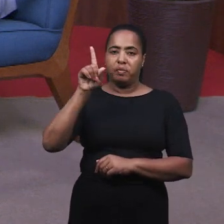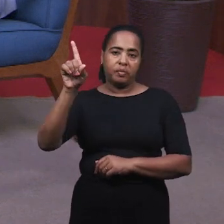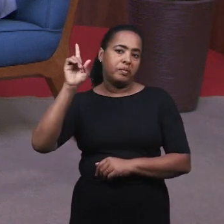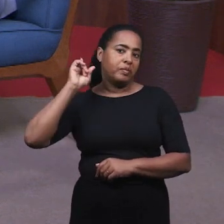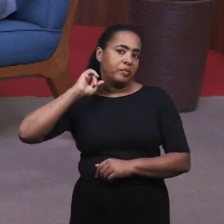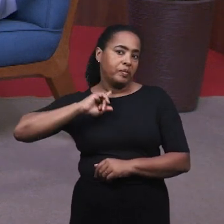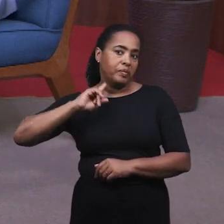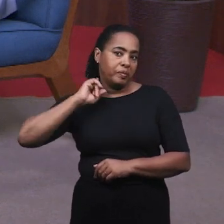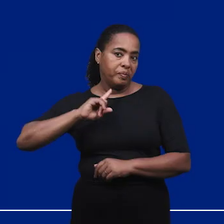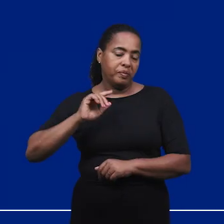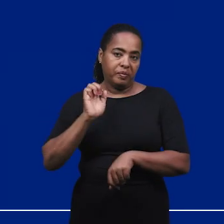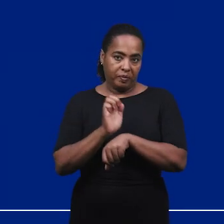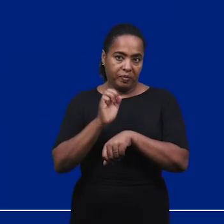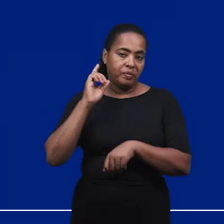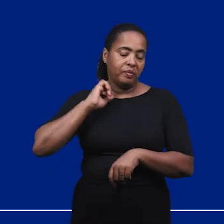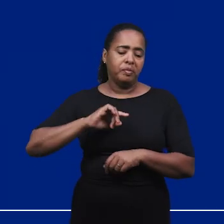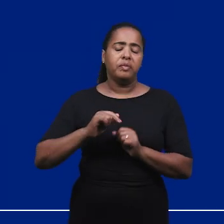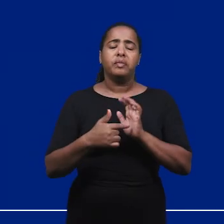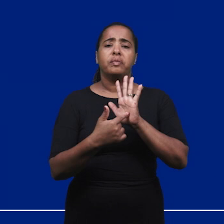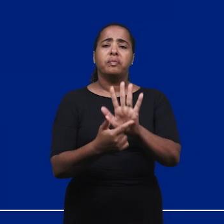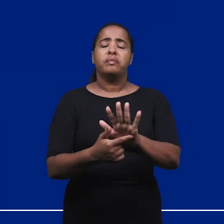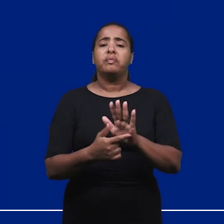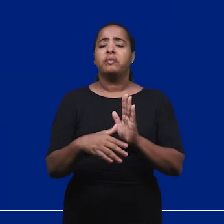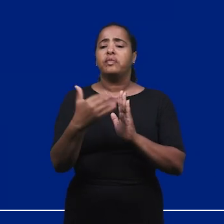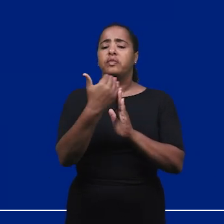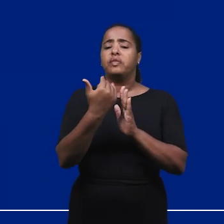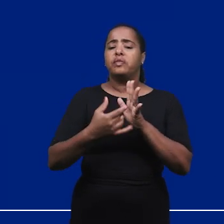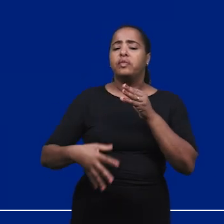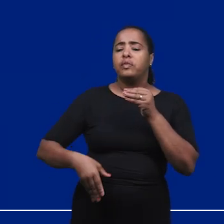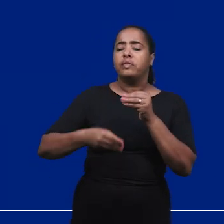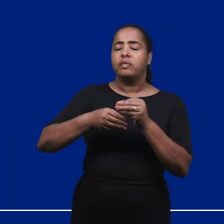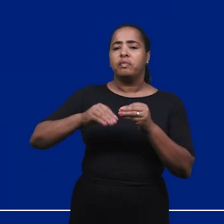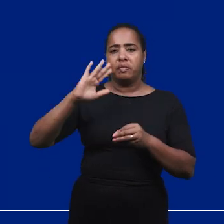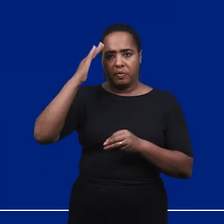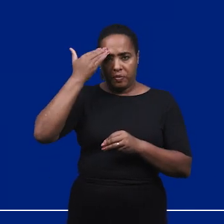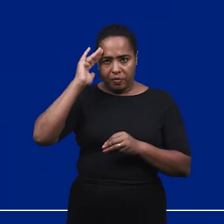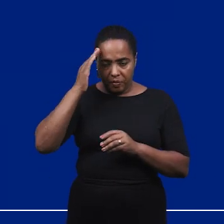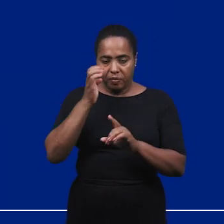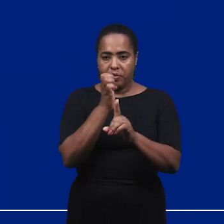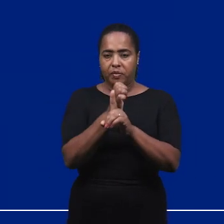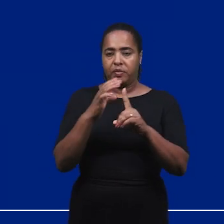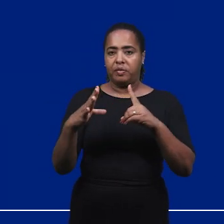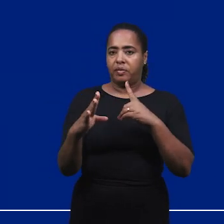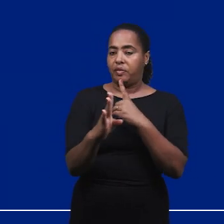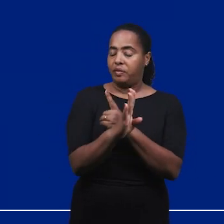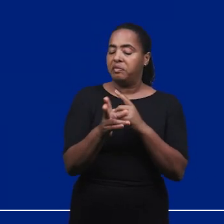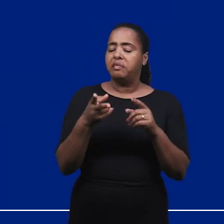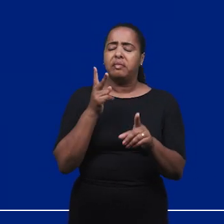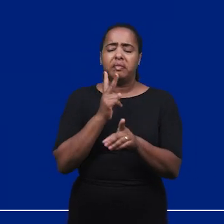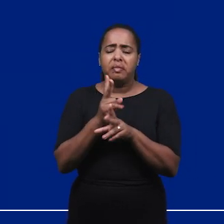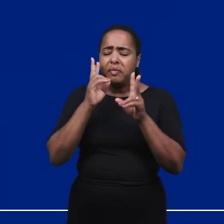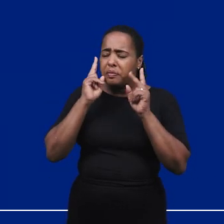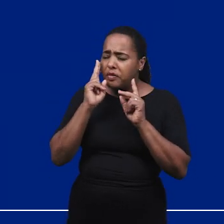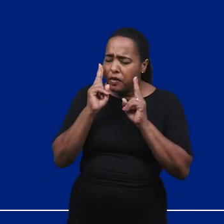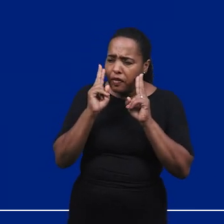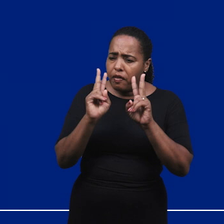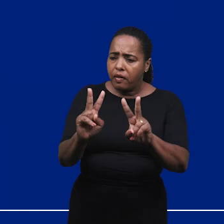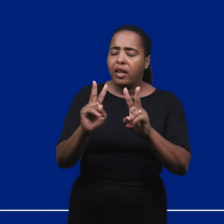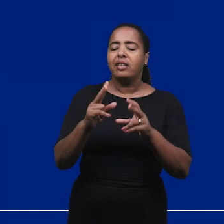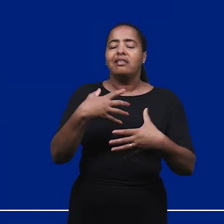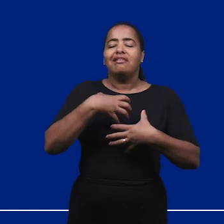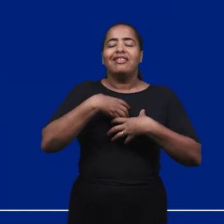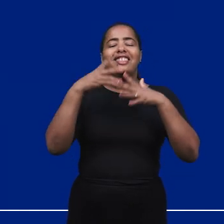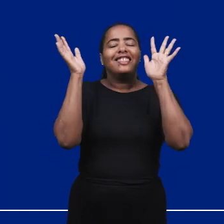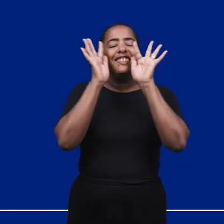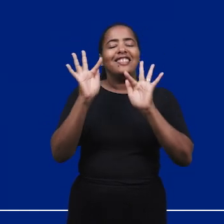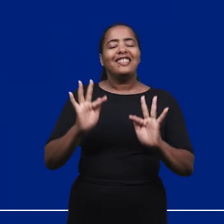présenter ici une participation de Laurent de Souza, d'Aimorés, Minas Gerais, qui dit la formation complète, la compréhension de l'école biblique dominicale.